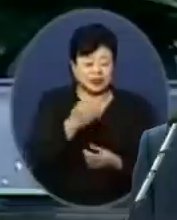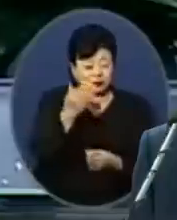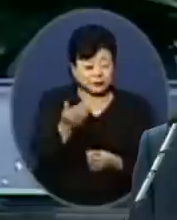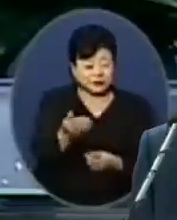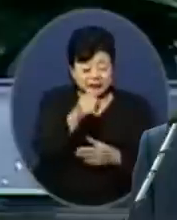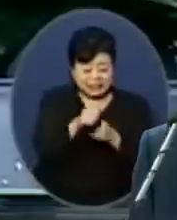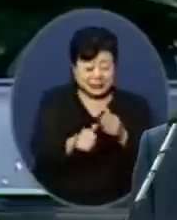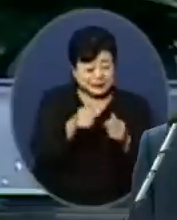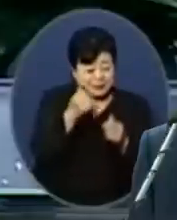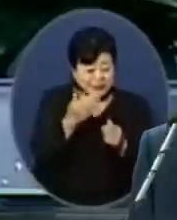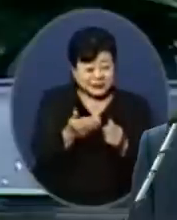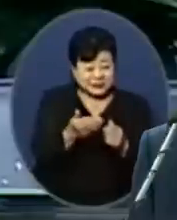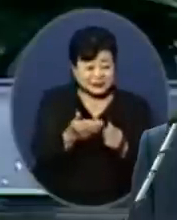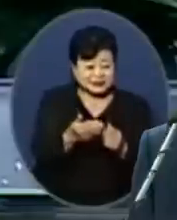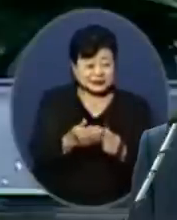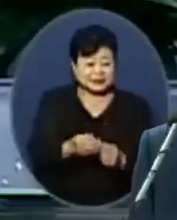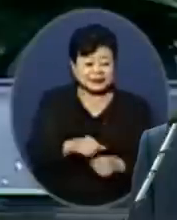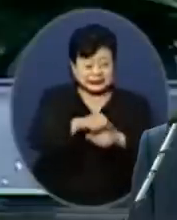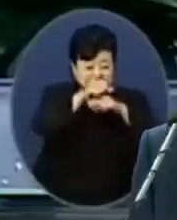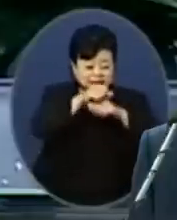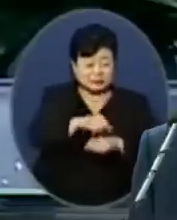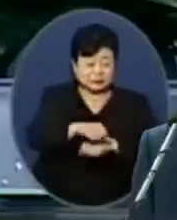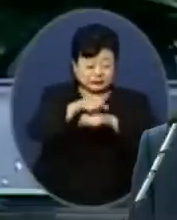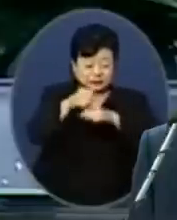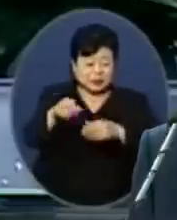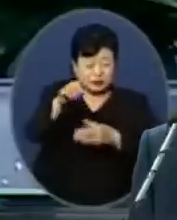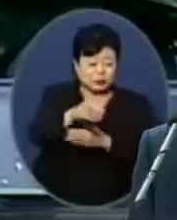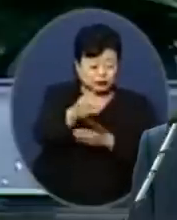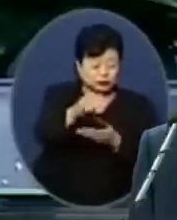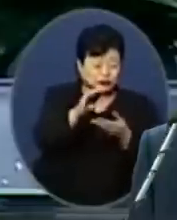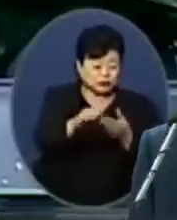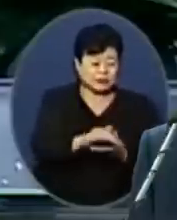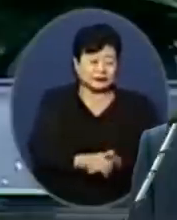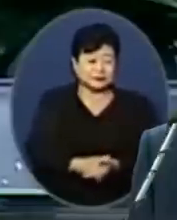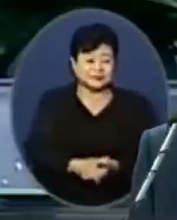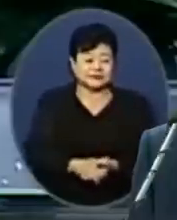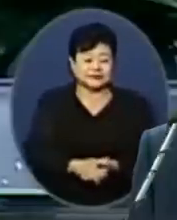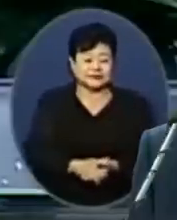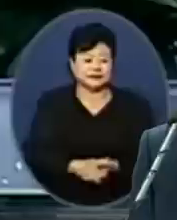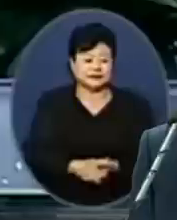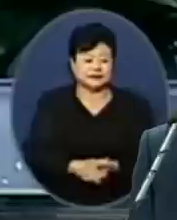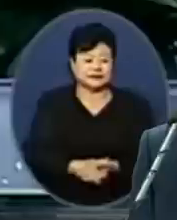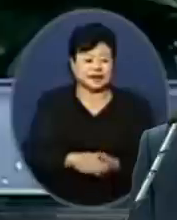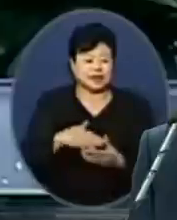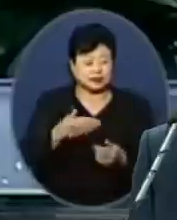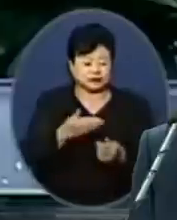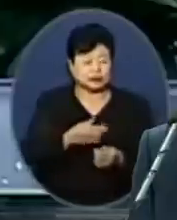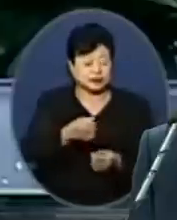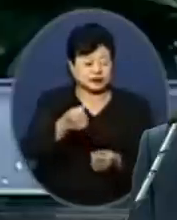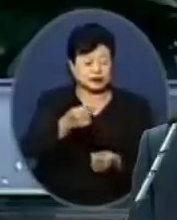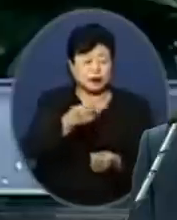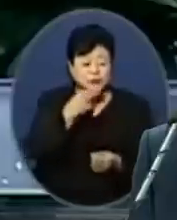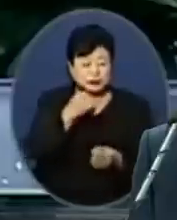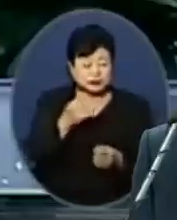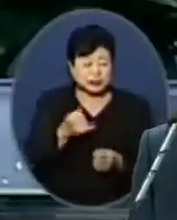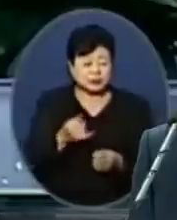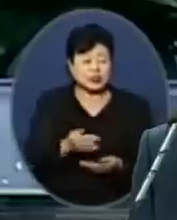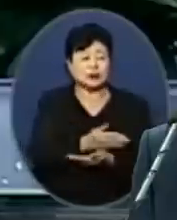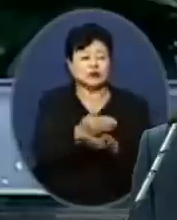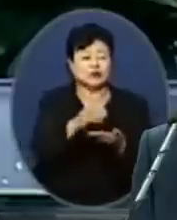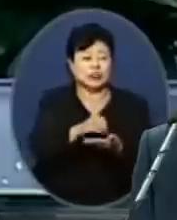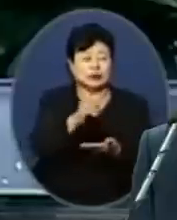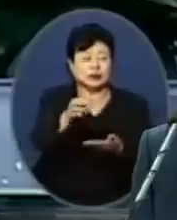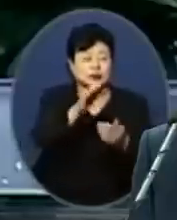여러분 하나님께서 쌓을 것이 없도록 부어주시고 난 다음에 내가 준 것을 가지고 없는 사람하고 나누어라